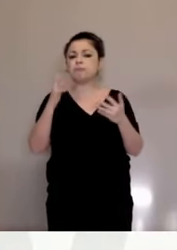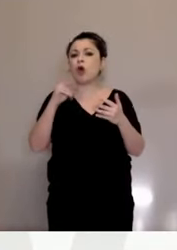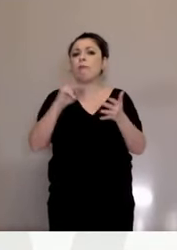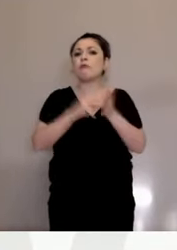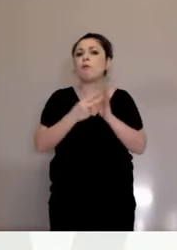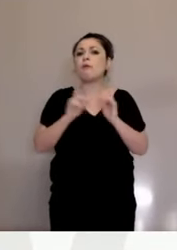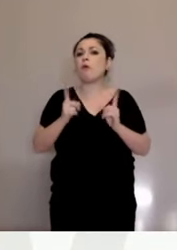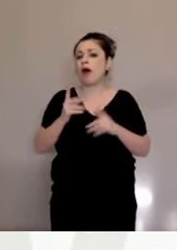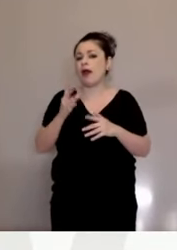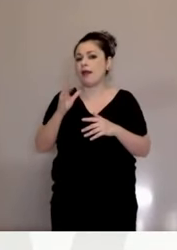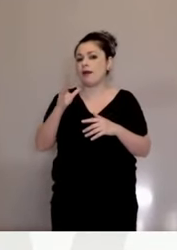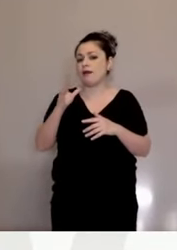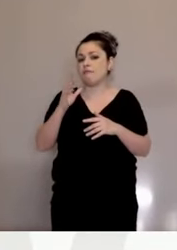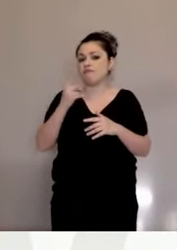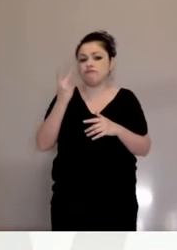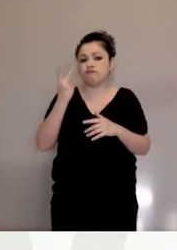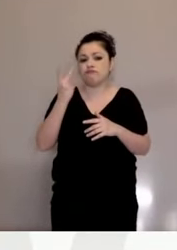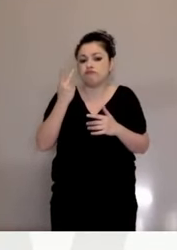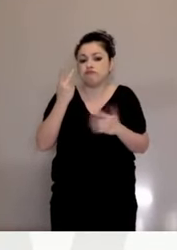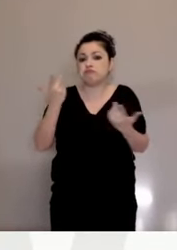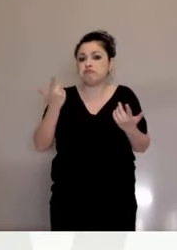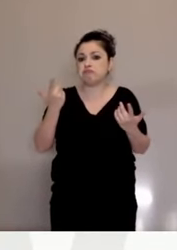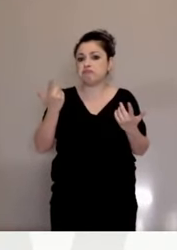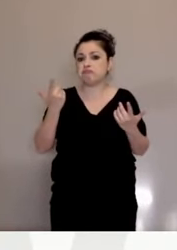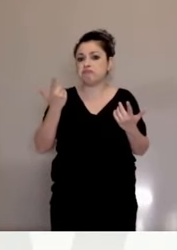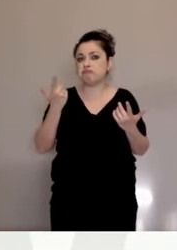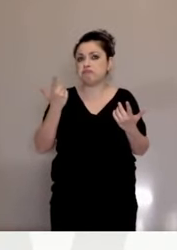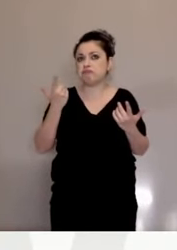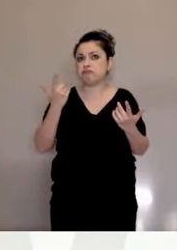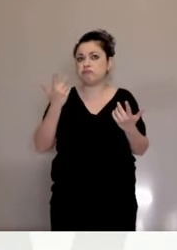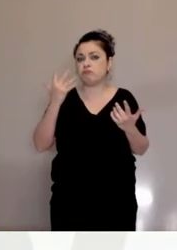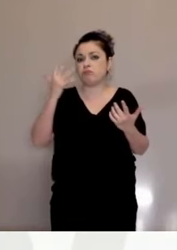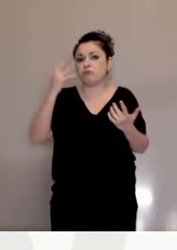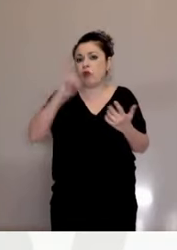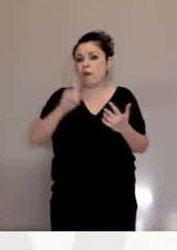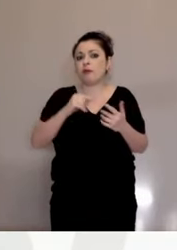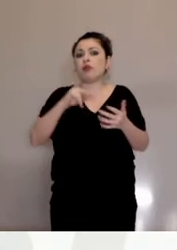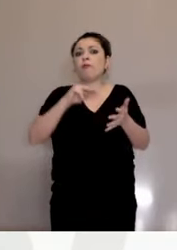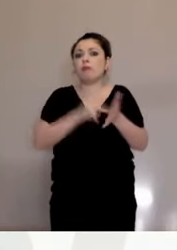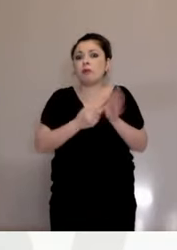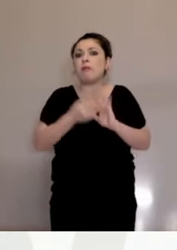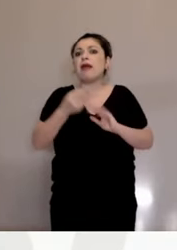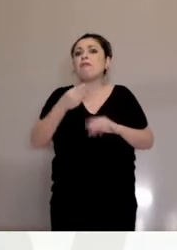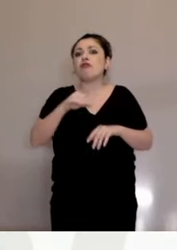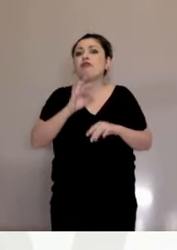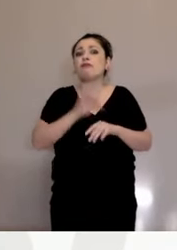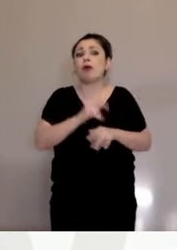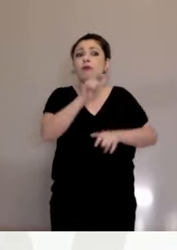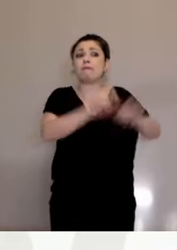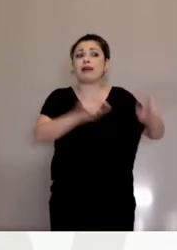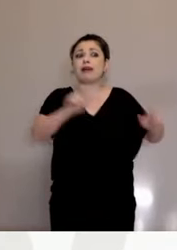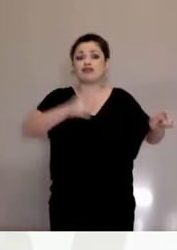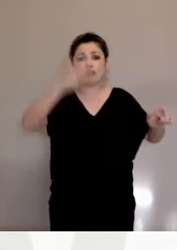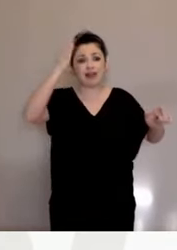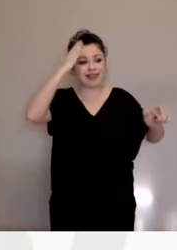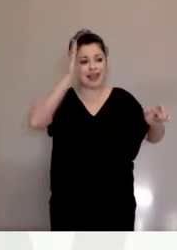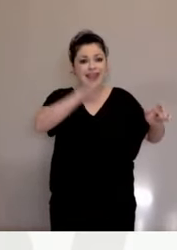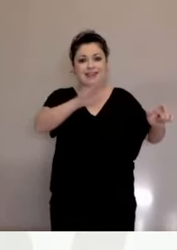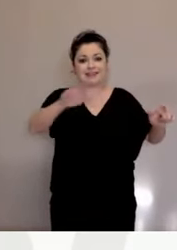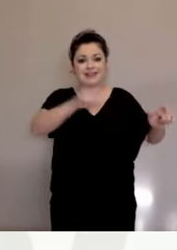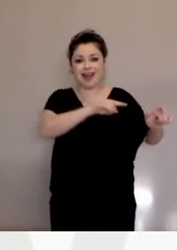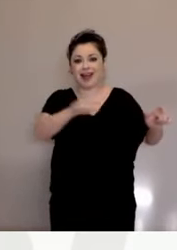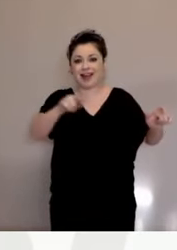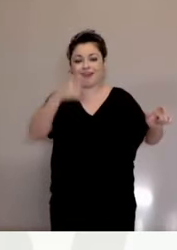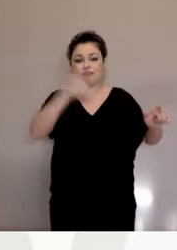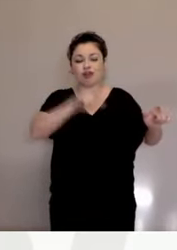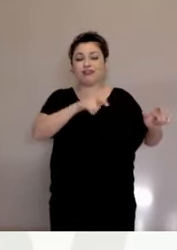il problema è nella, nella testa della gente che pensa in